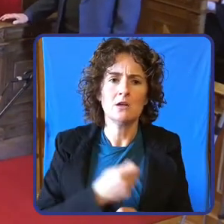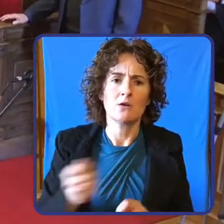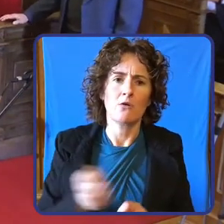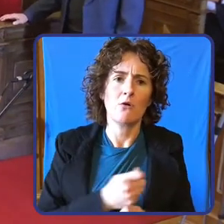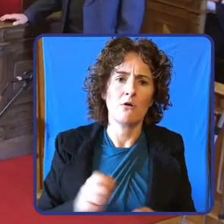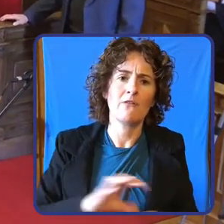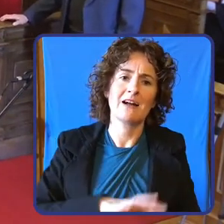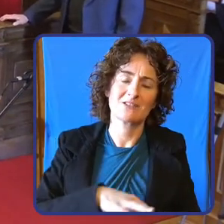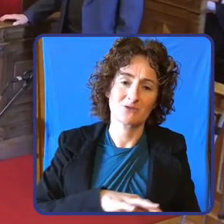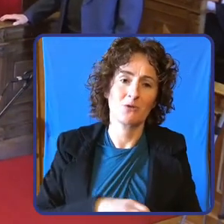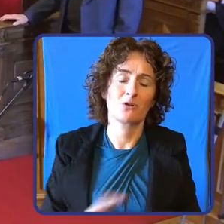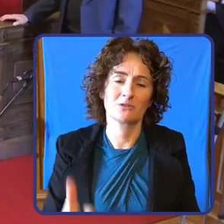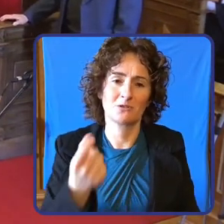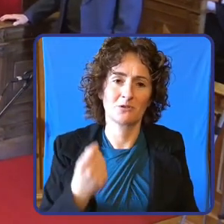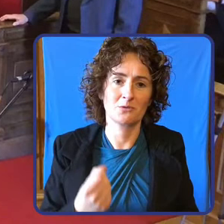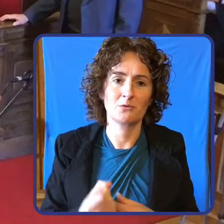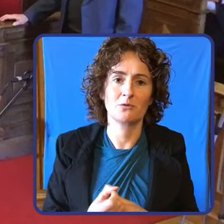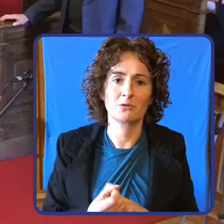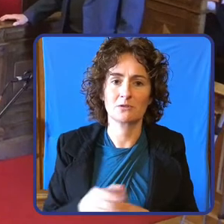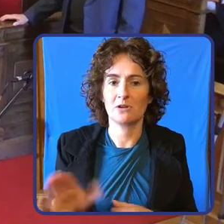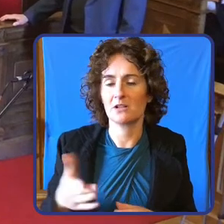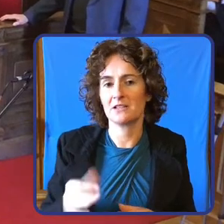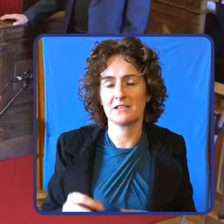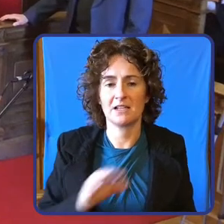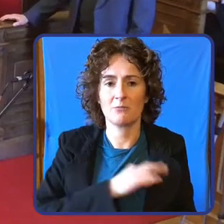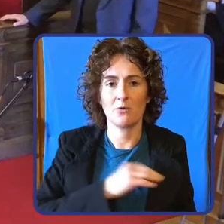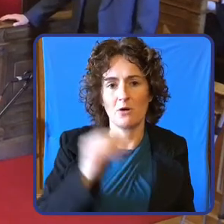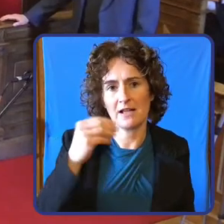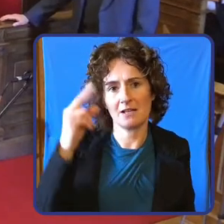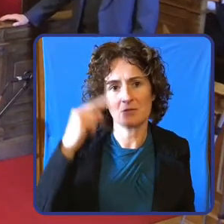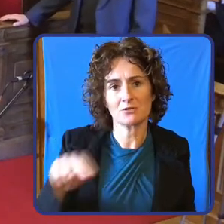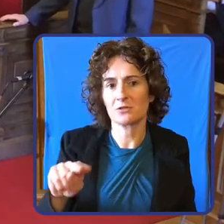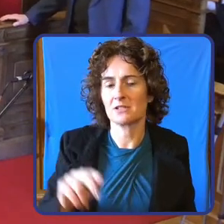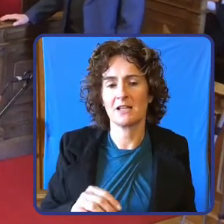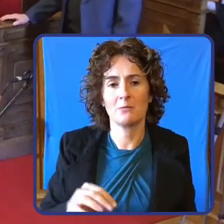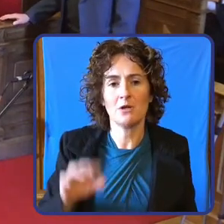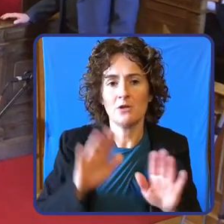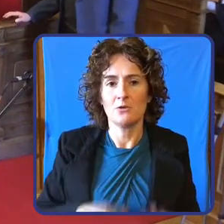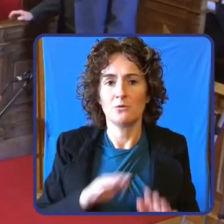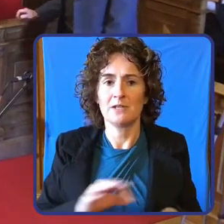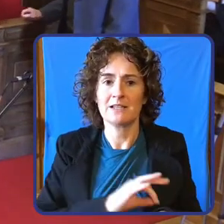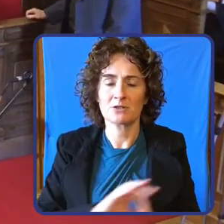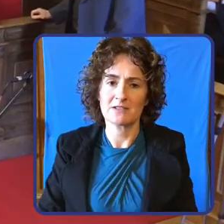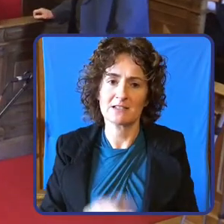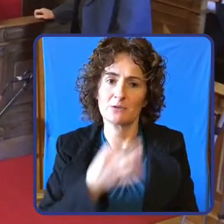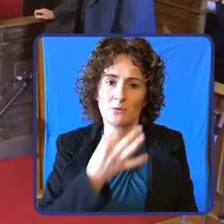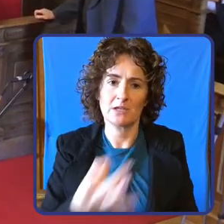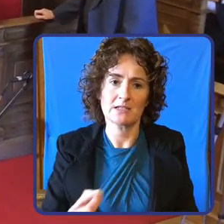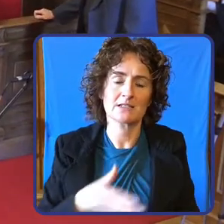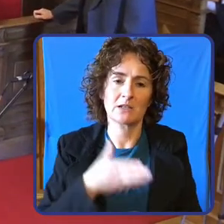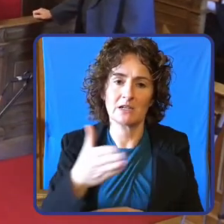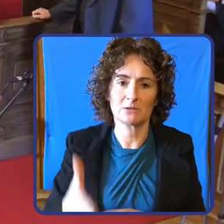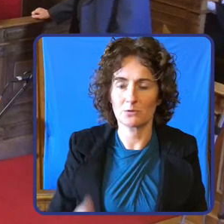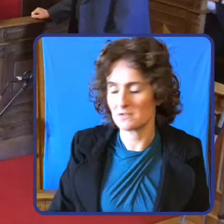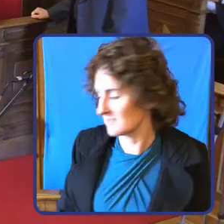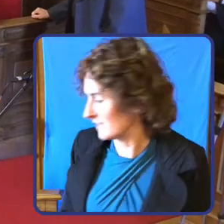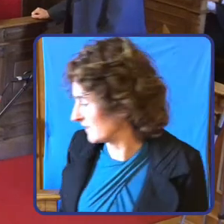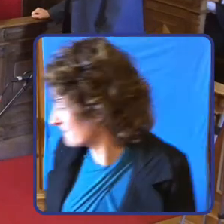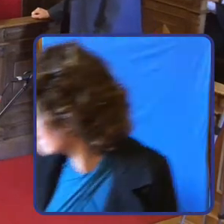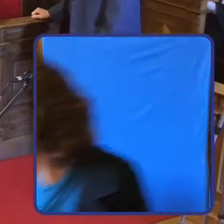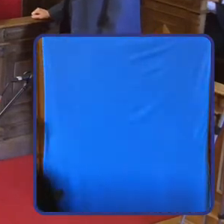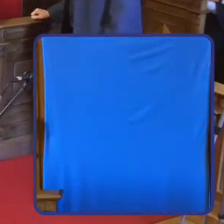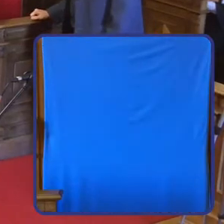Kovács doktor úr részéről, aki nem polgármesterként, nem üléslevezető elnökként szólt hozzá, mert hogy az üléslevezető